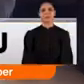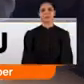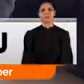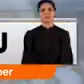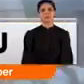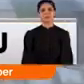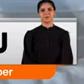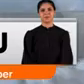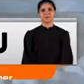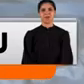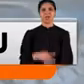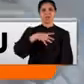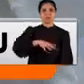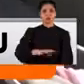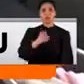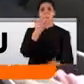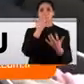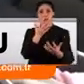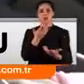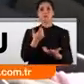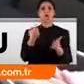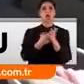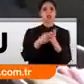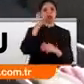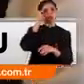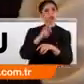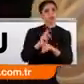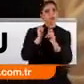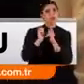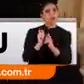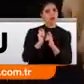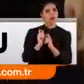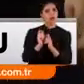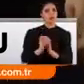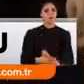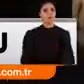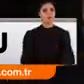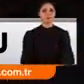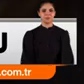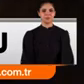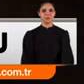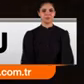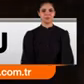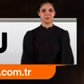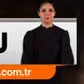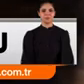bakıyorsunuz bunlara? Tamam. Böyle. Tabii dördüzlerin bakımı gibi isimlerini hatırlamak da pek kolay değil. Ve